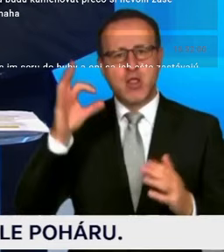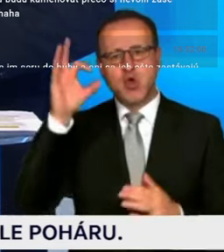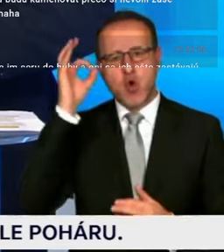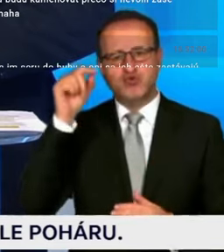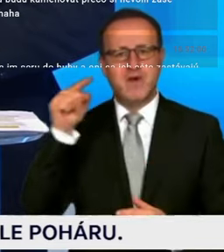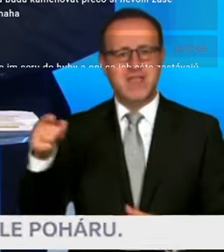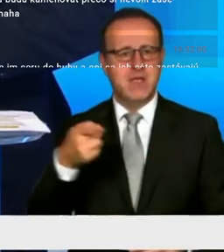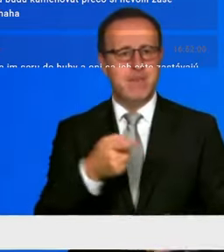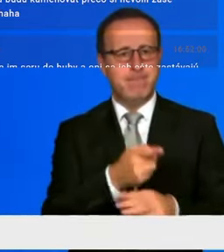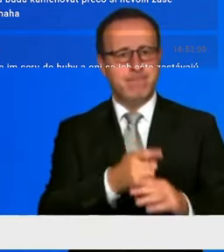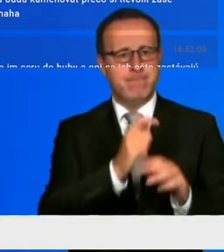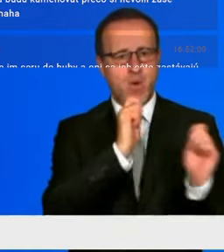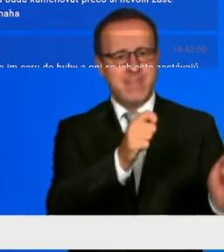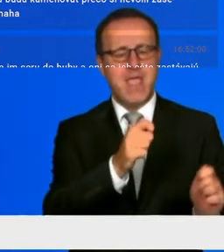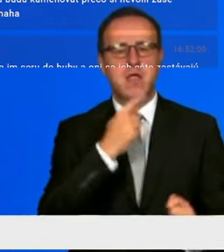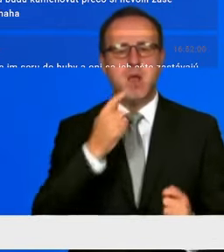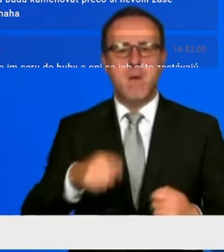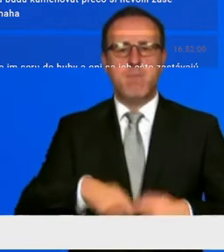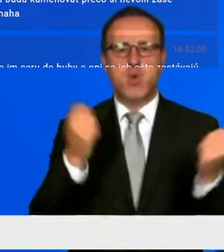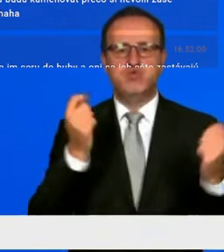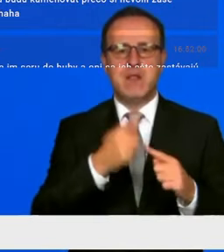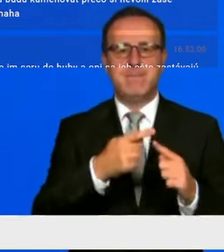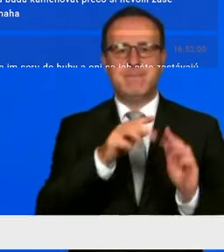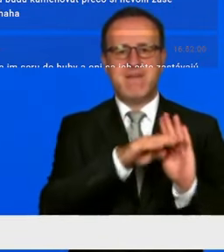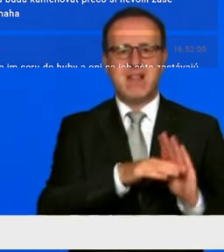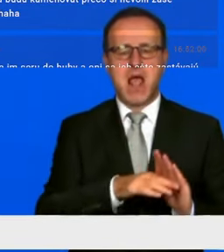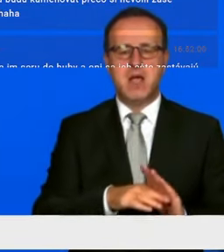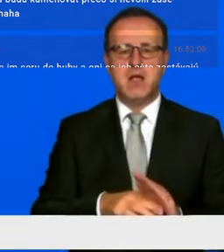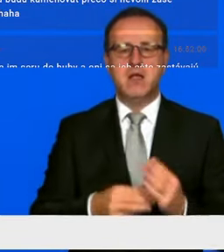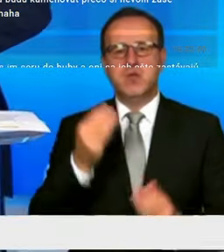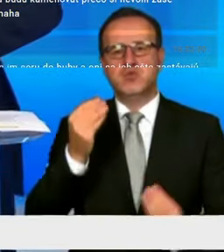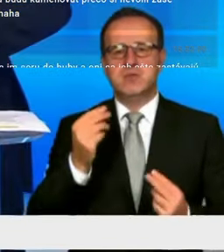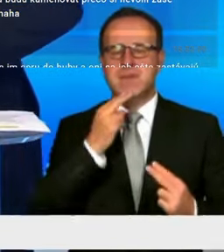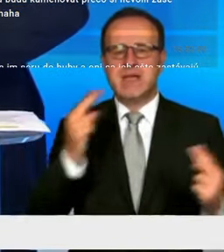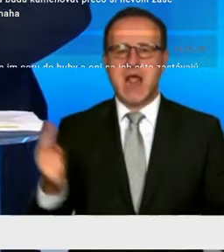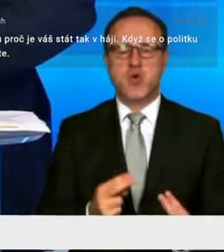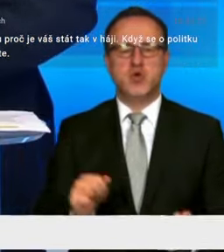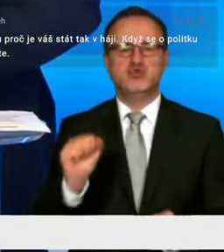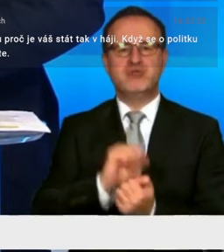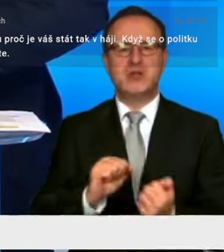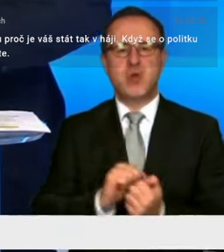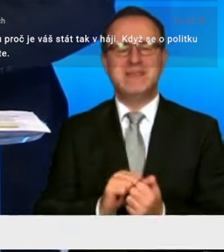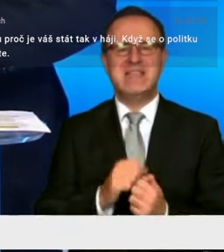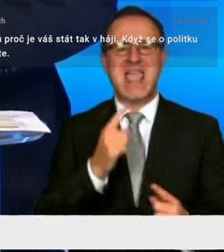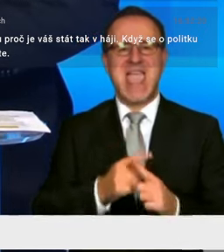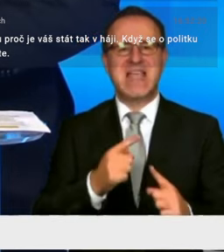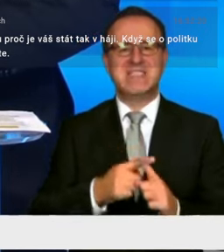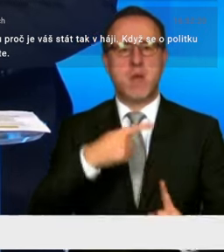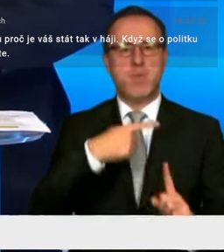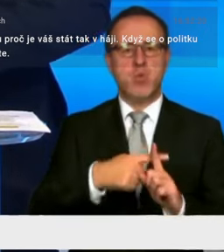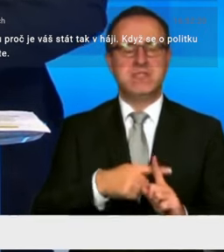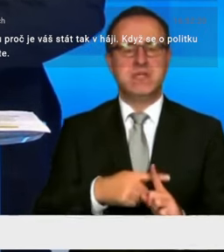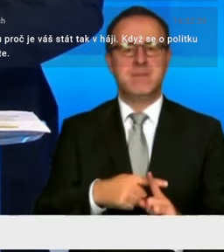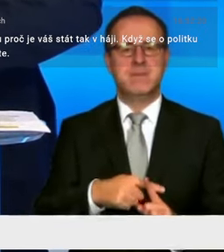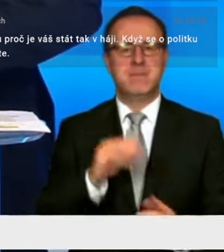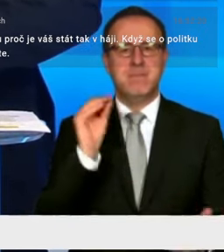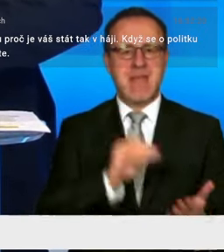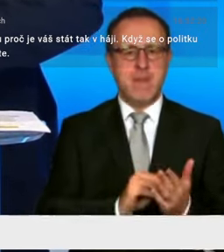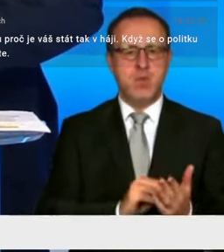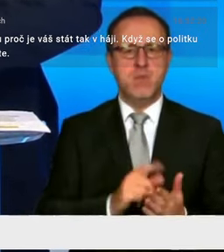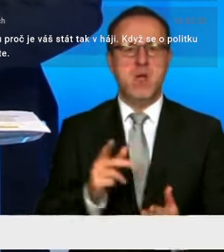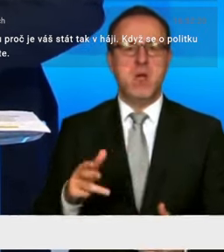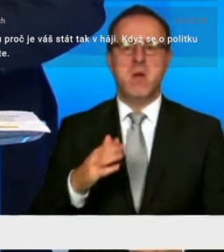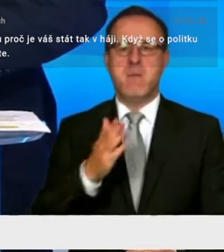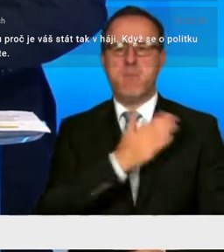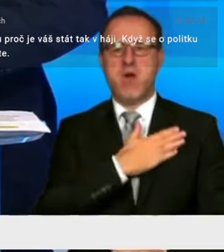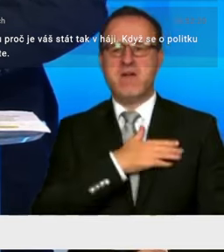porušenia pravidiel Ja len veľmi krátko Skúsim to zhrnúť bolo to pre časopisy Extra Plus Premium ktoré chválili vášho súpera naopak vás